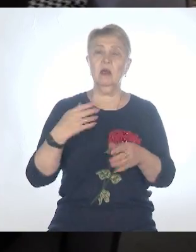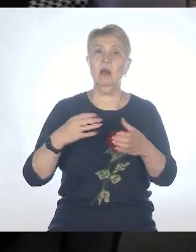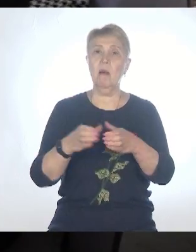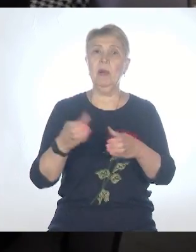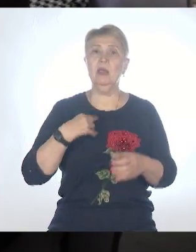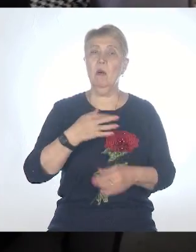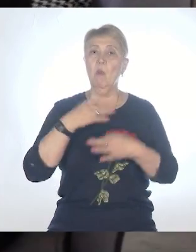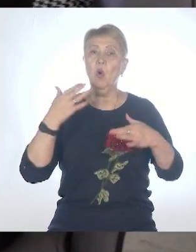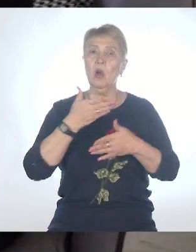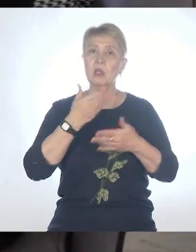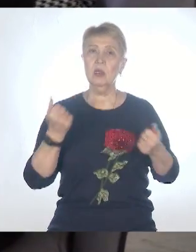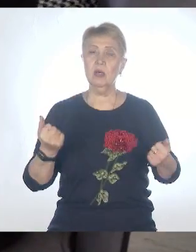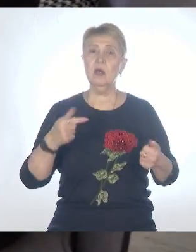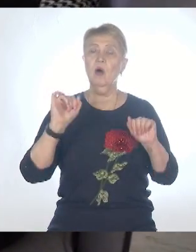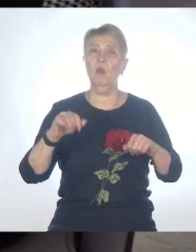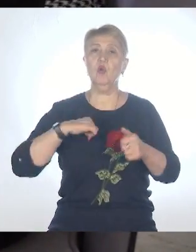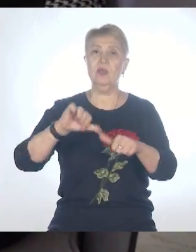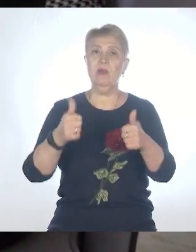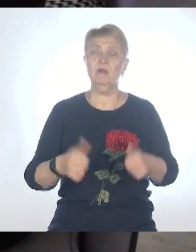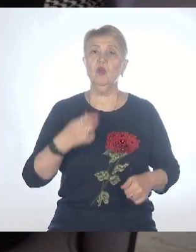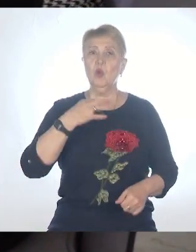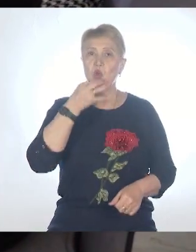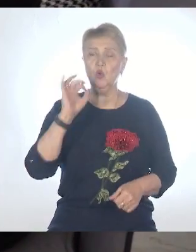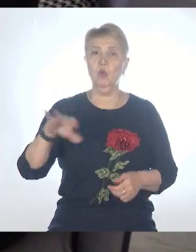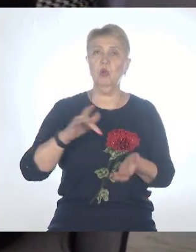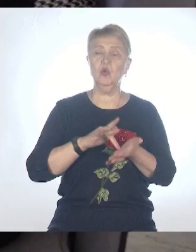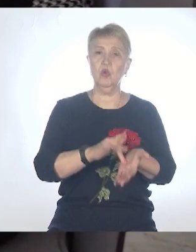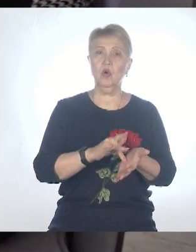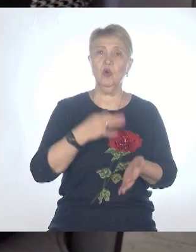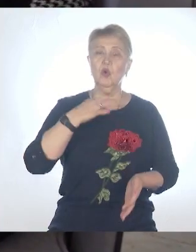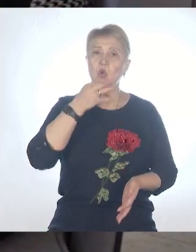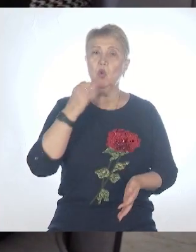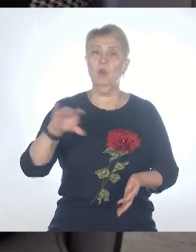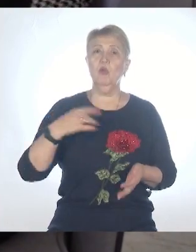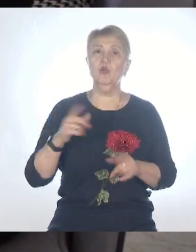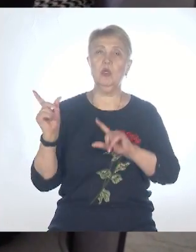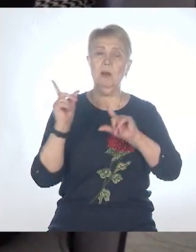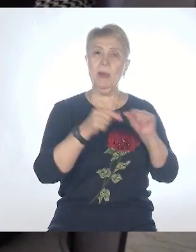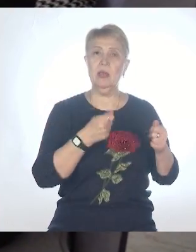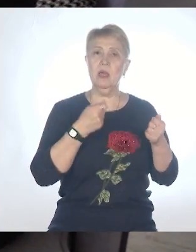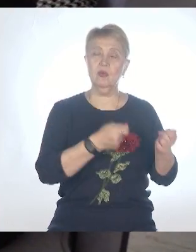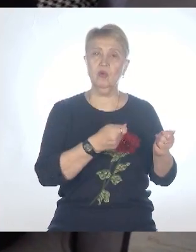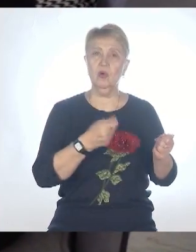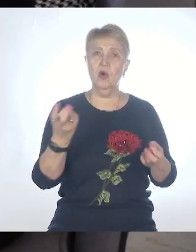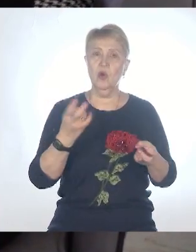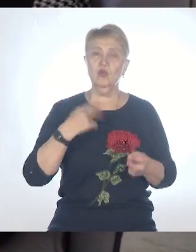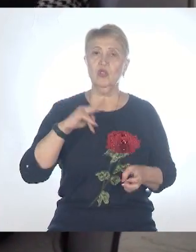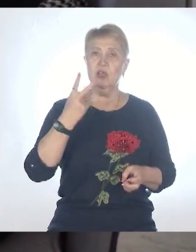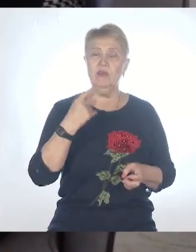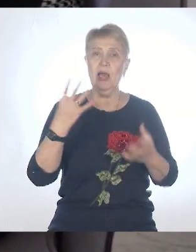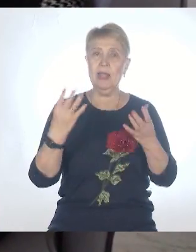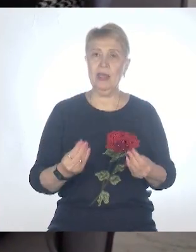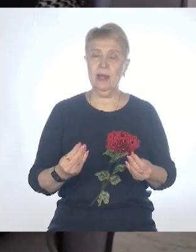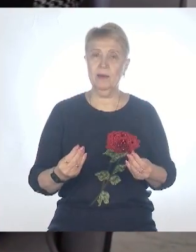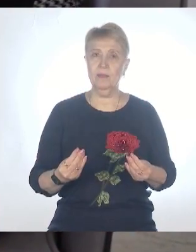обращаться к ним, потому что они как раз могут вам сформировать любой тур, любую поездку, будь это просто вам нужно 2 дня побыть в Москве перед вашей поездкой